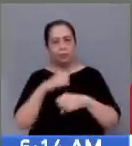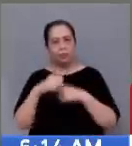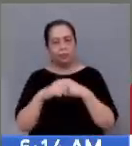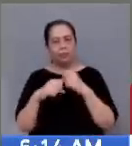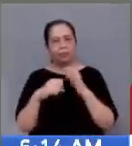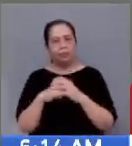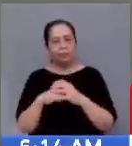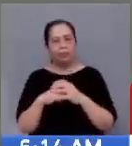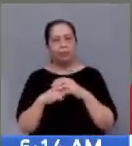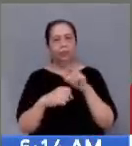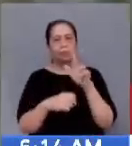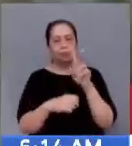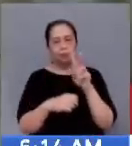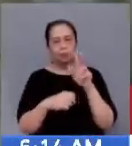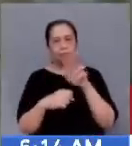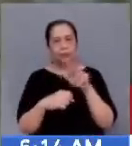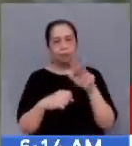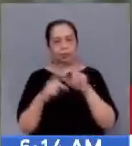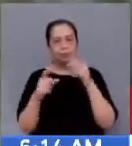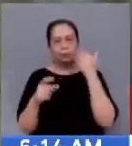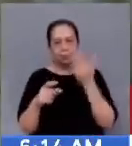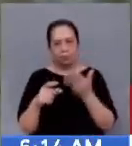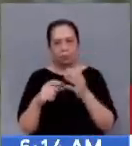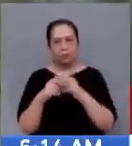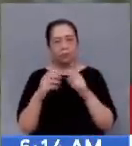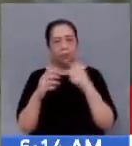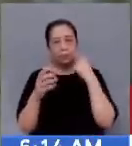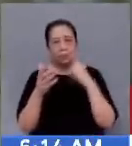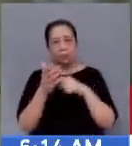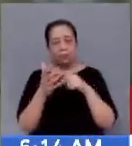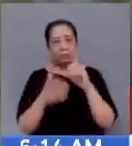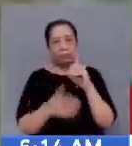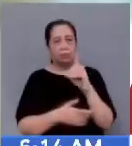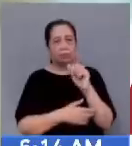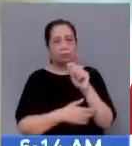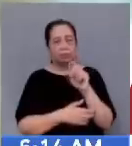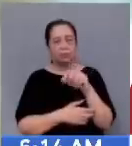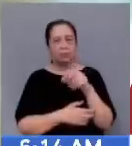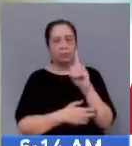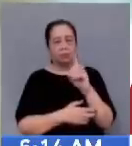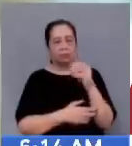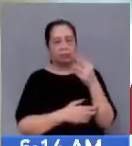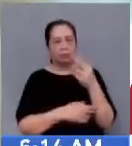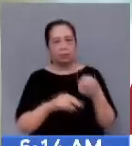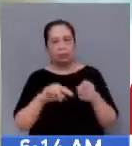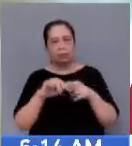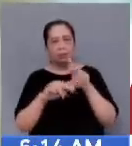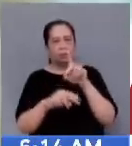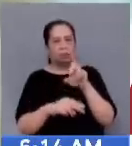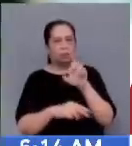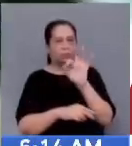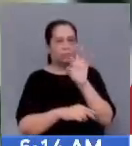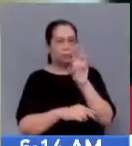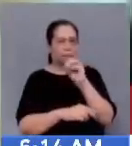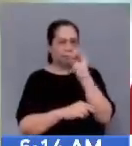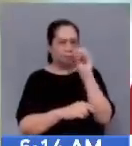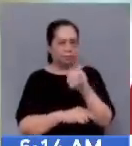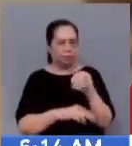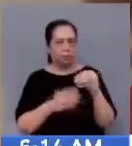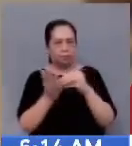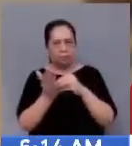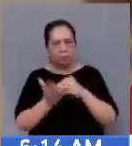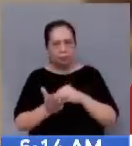tinamaan ng sakit ang namatay. Sa datos ng Department of Health 6, mas taas ng 196% ang mga naitalang kaso ngayong